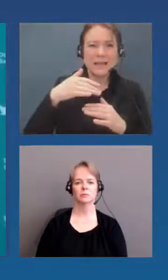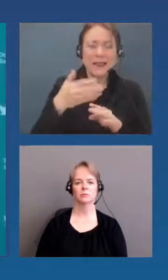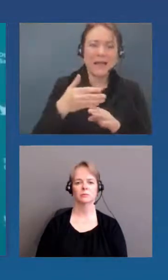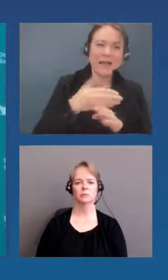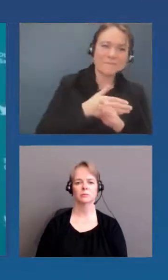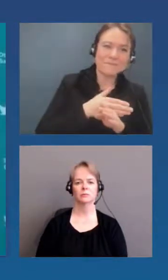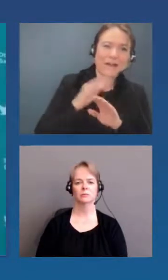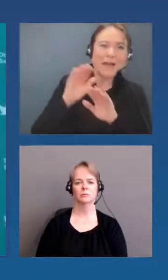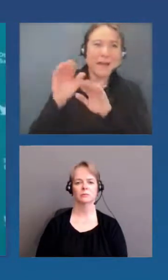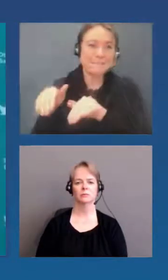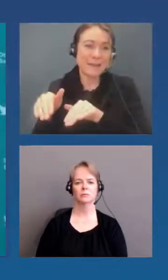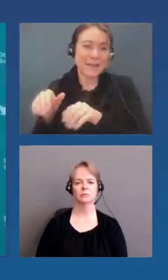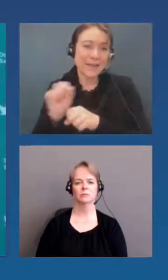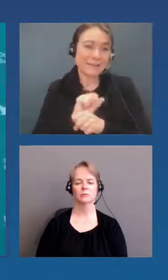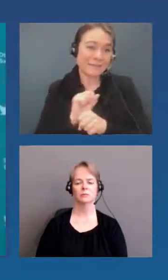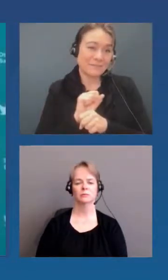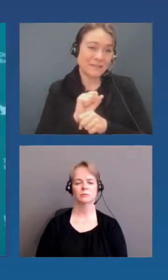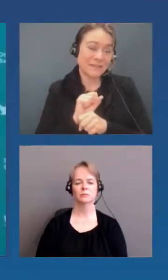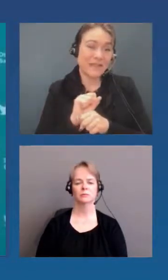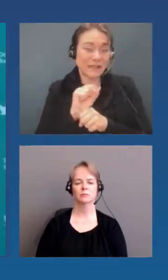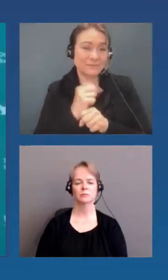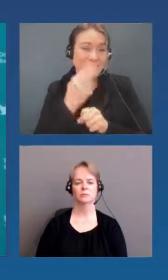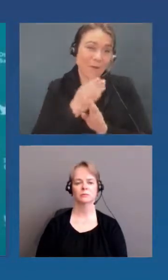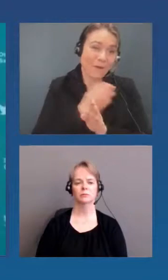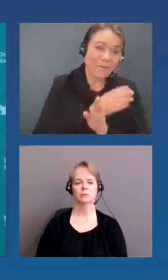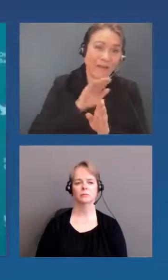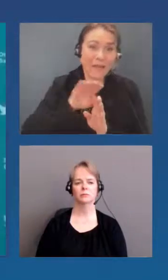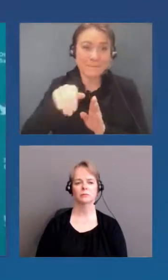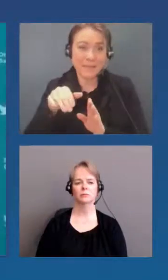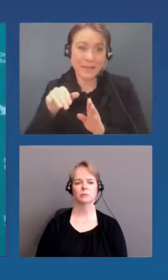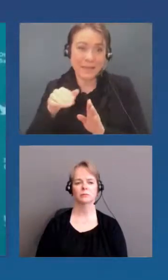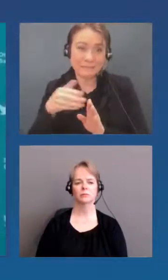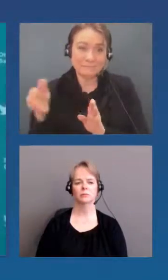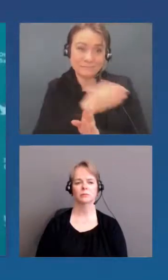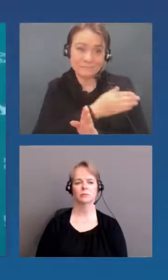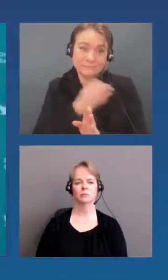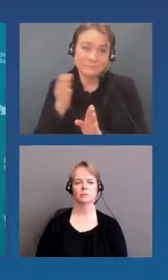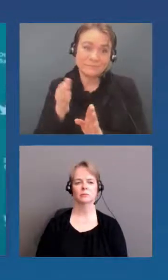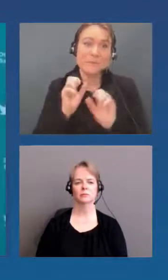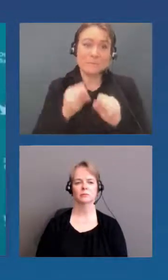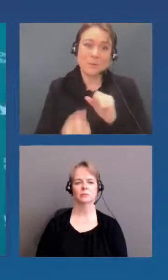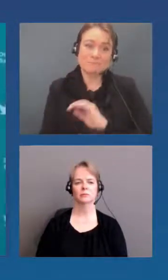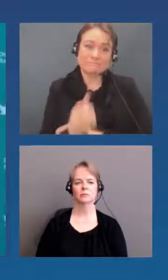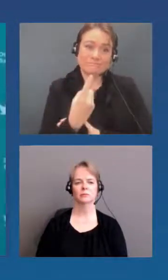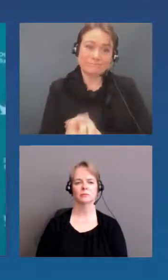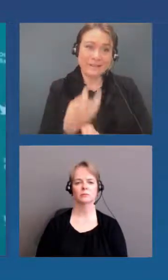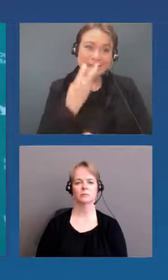après les activités sportives qui créent le risque. Alors, on peut choisir de